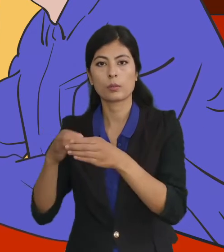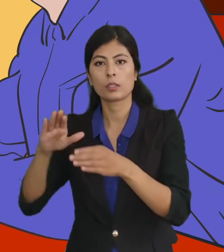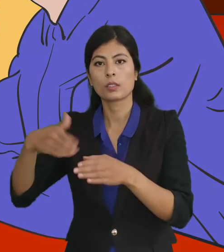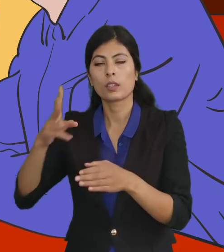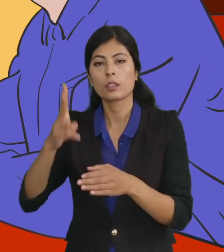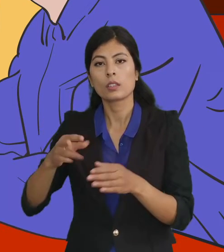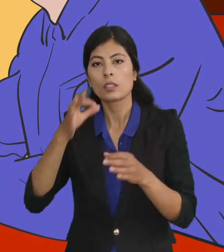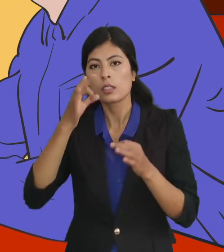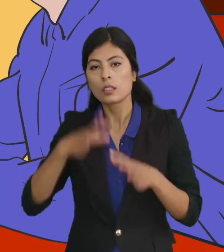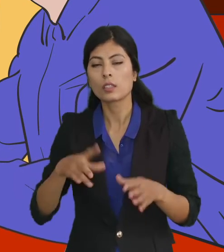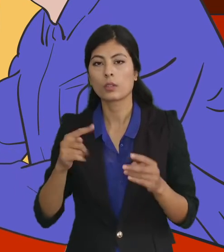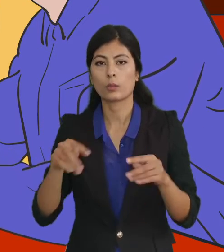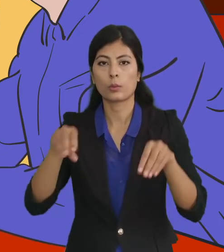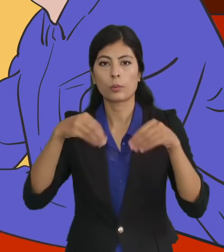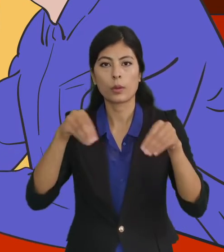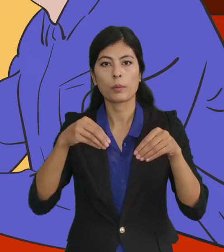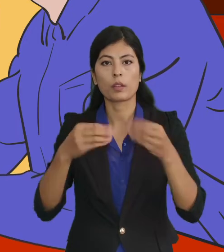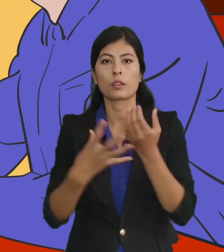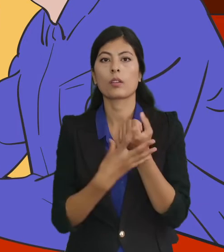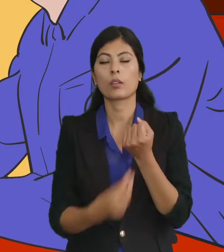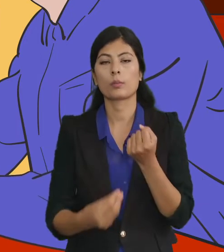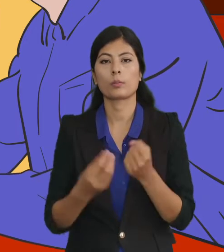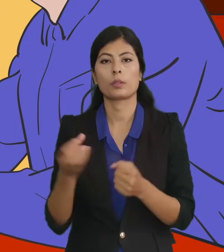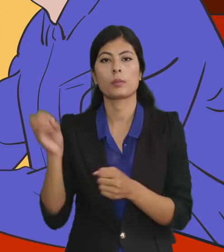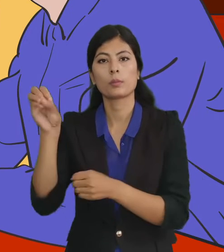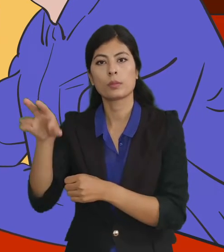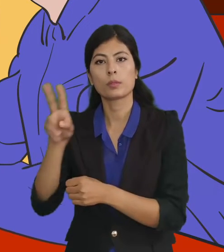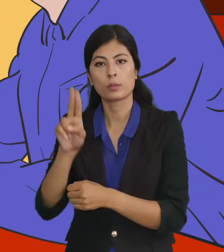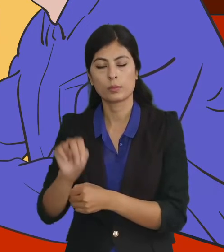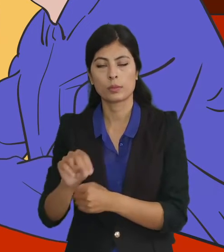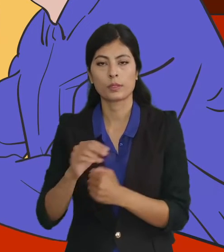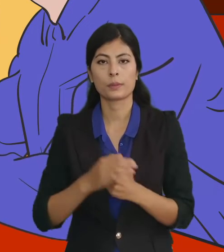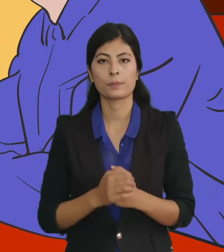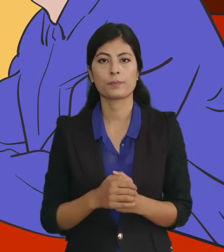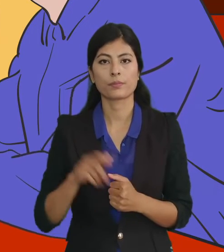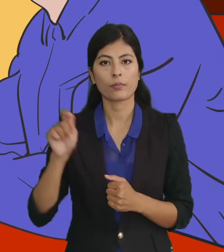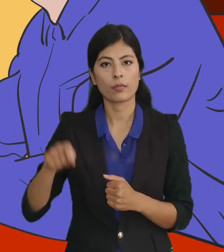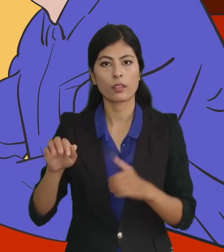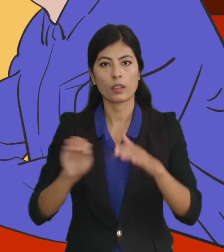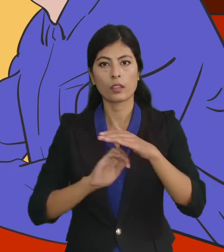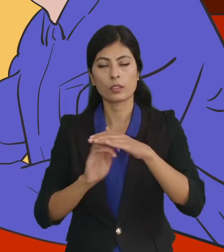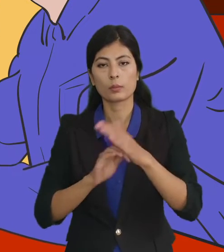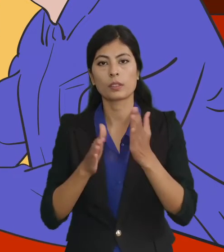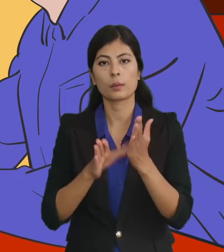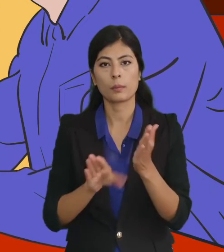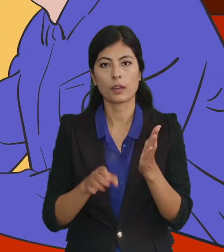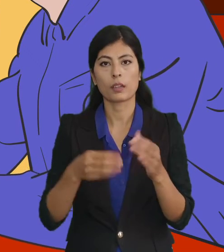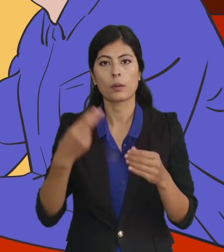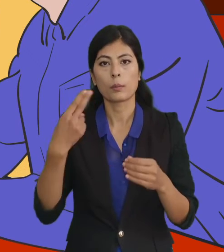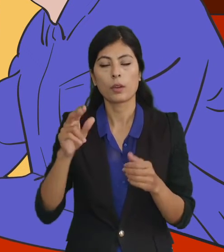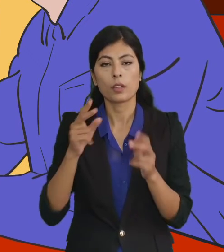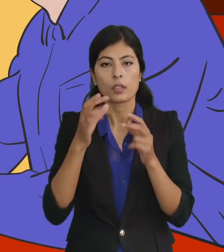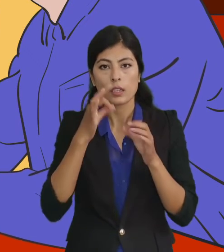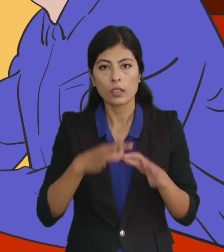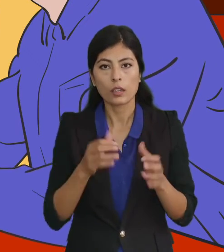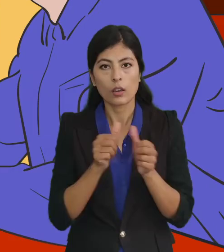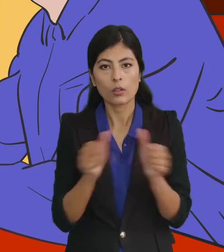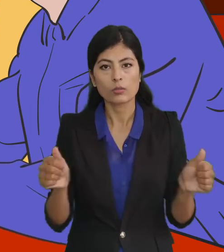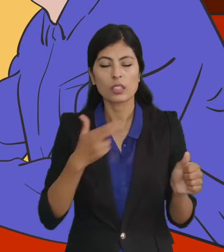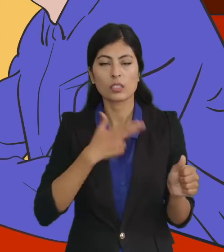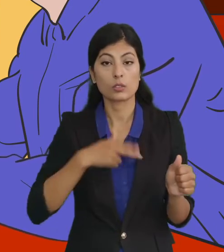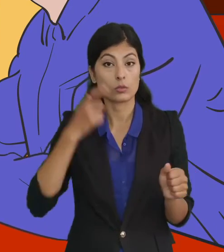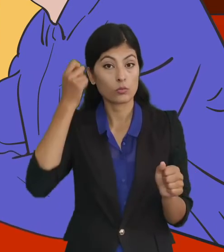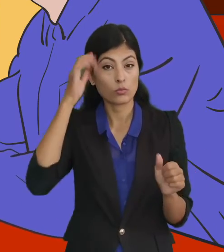ई प्रयोजन के लेल स्थानीय तह उजुरी के कार्यवाही आ किनारा कैला पर अपनावे वाला कार्यविधि के संबंध